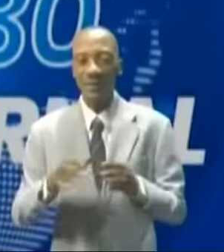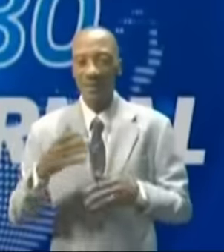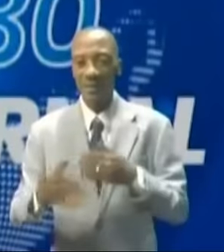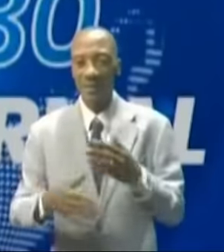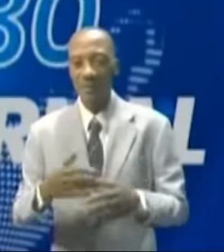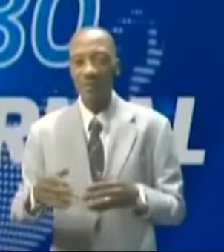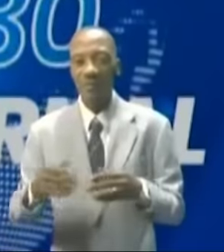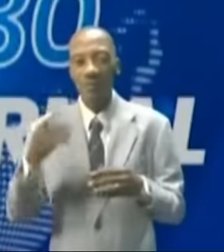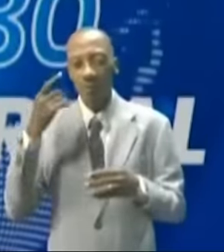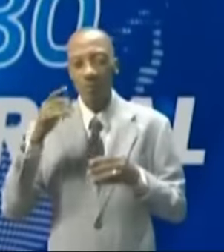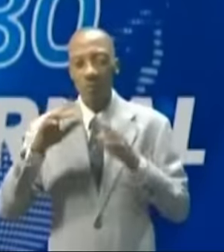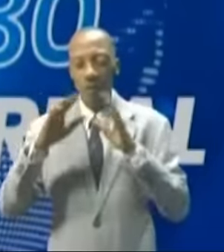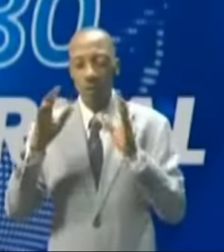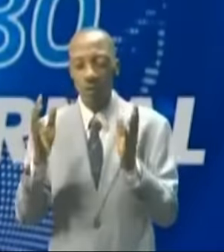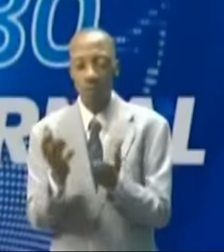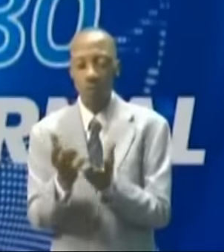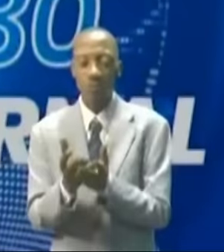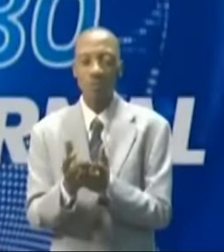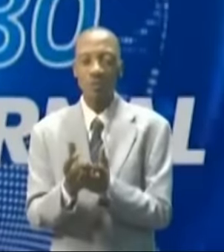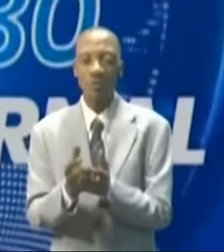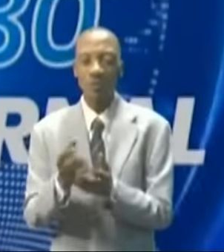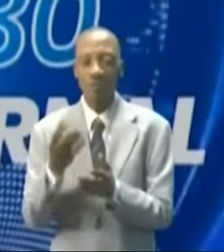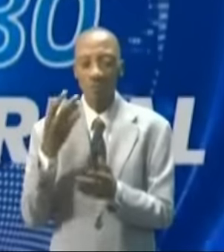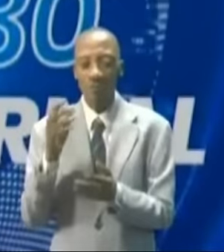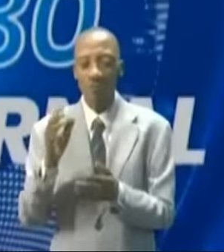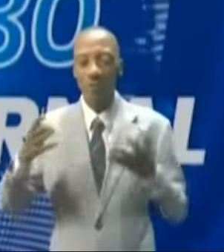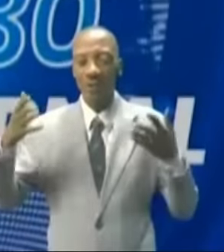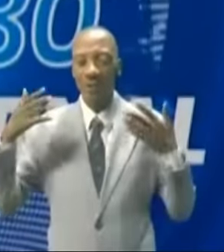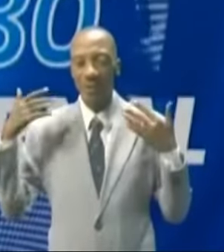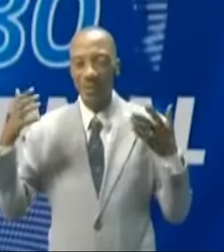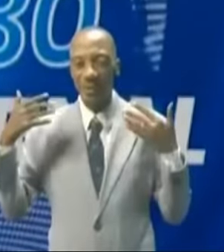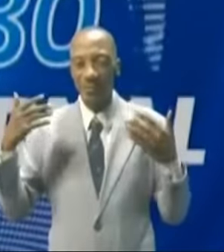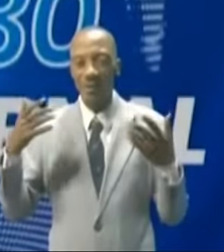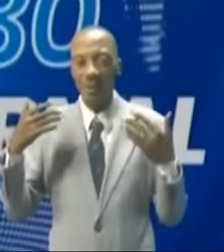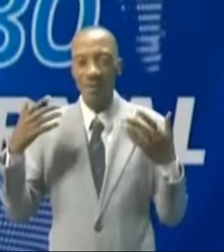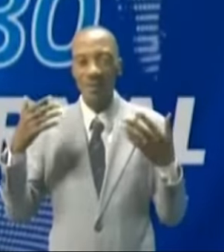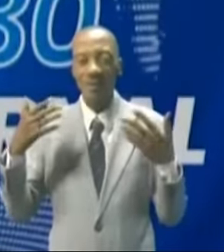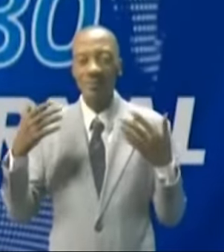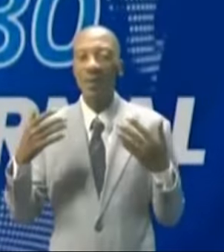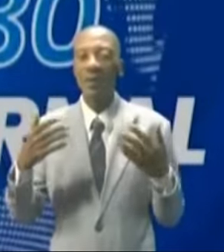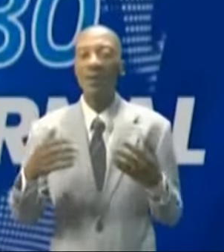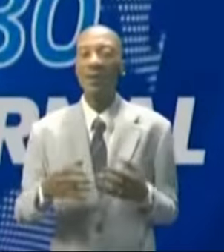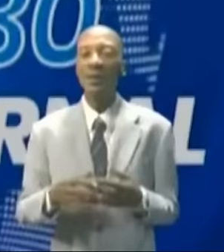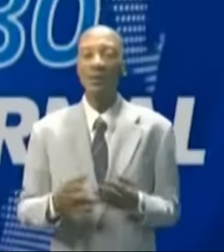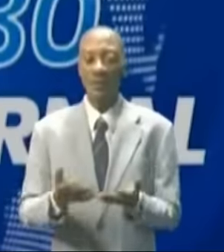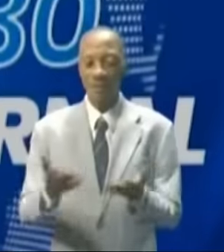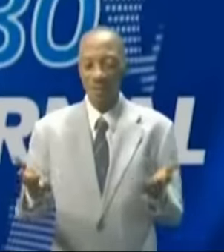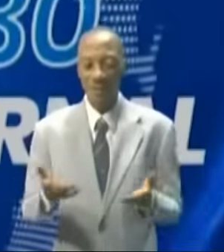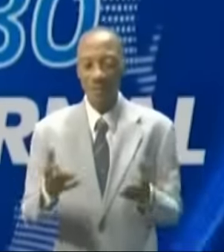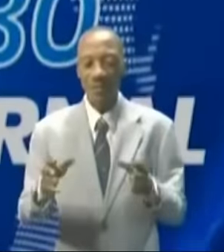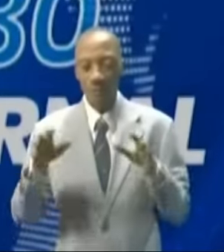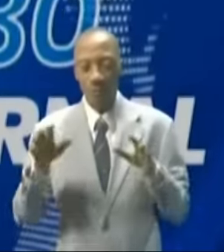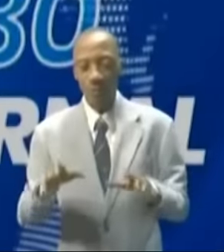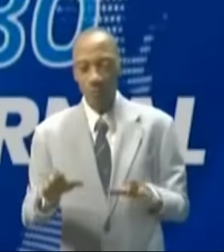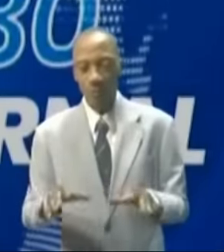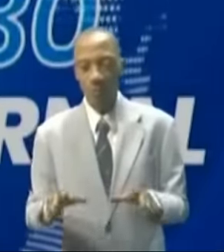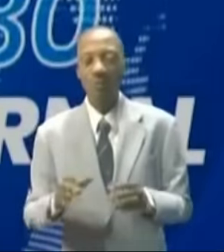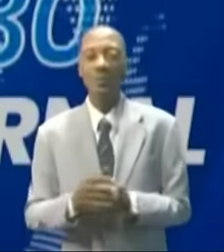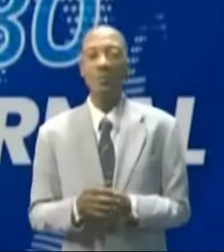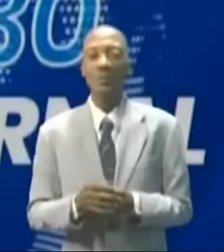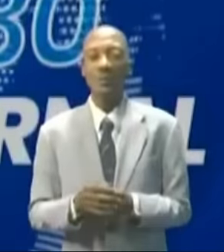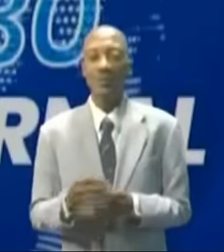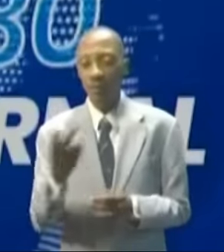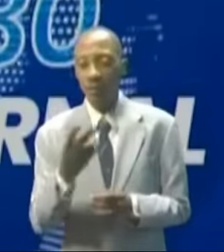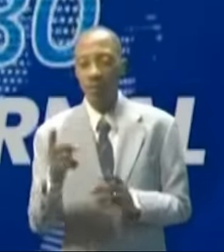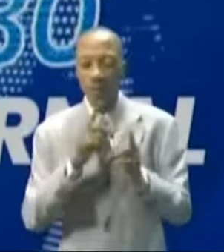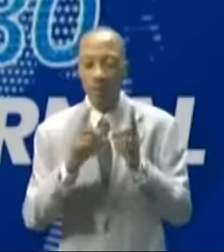Commission climat du bassin du Congo au centre, les activités qui seront organisées dans le cadre du climat du